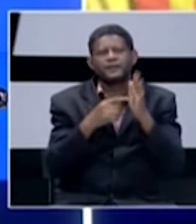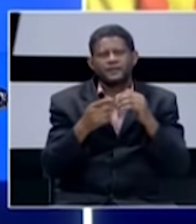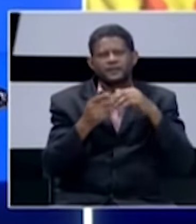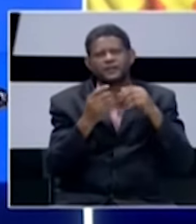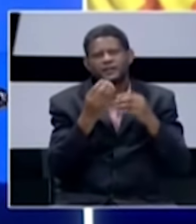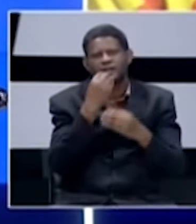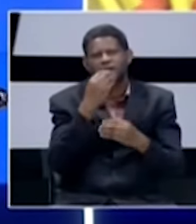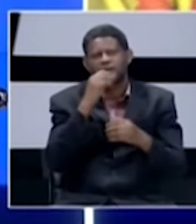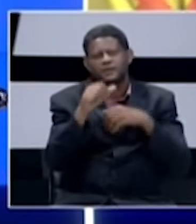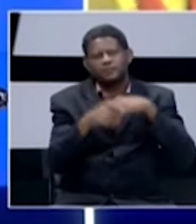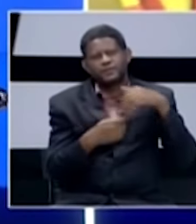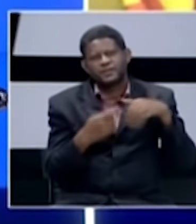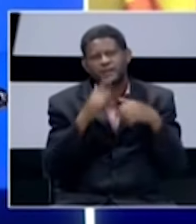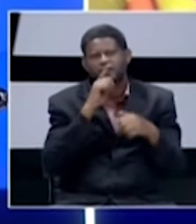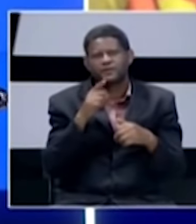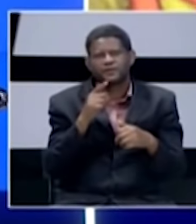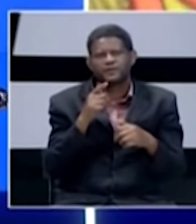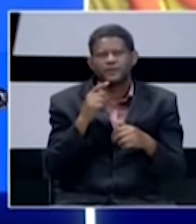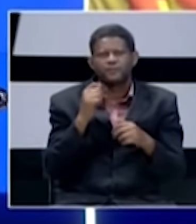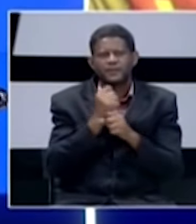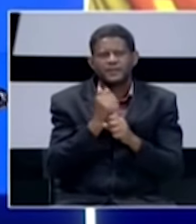مسارحتنا جنت کحسای تختاتی لطولام